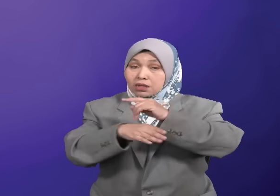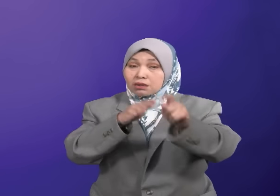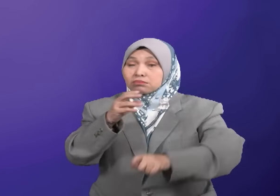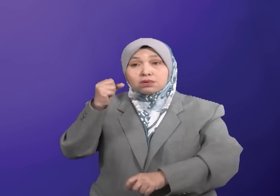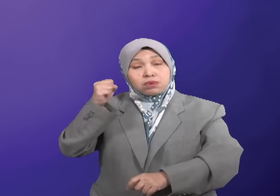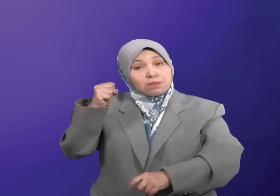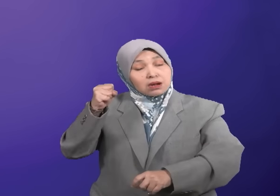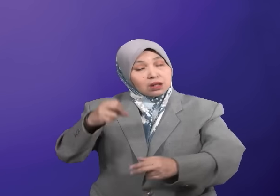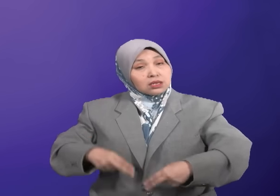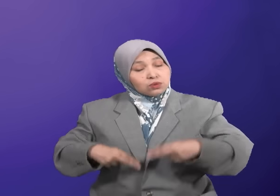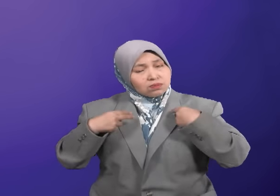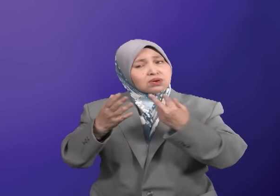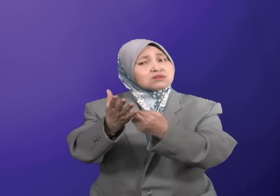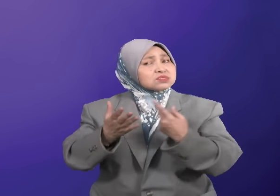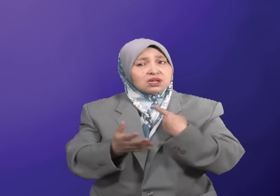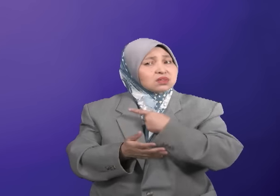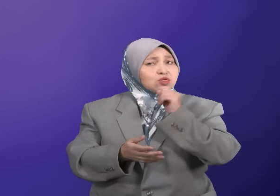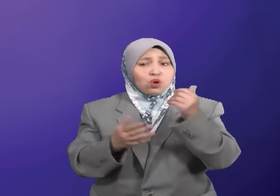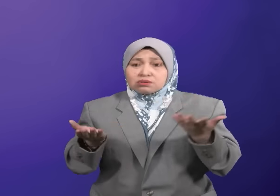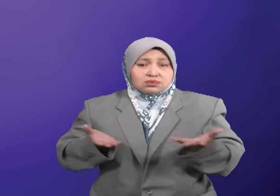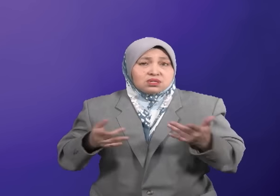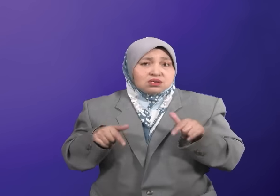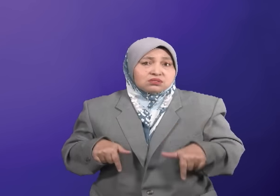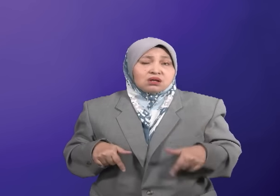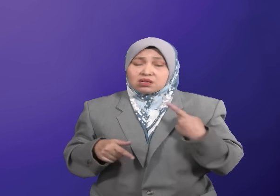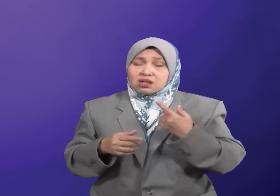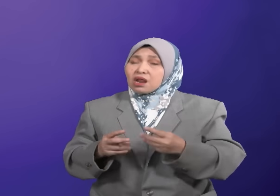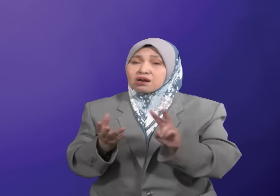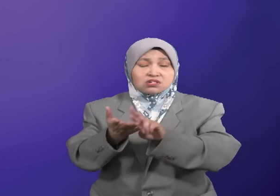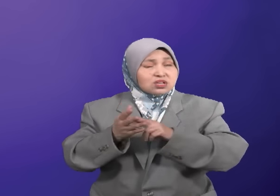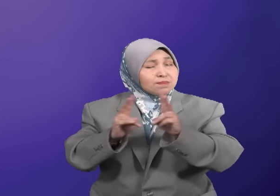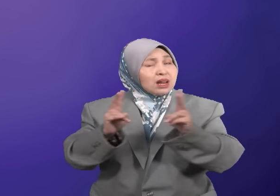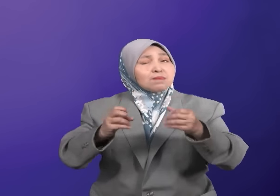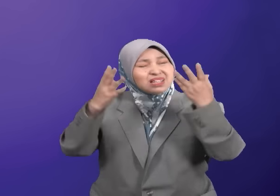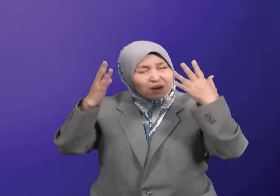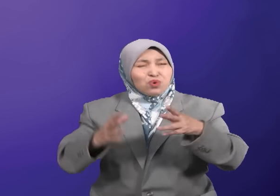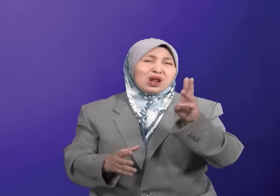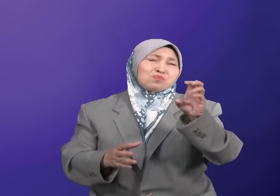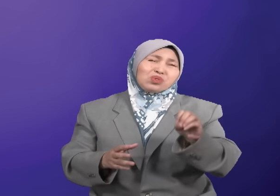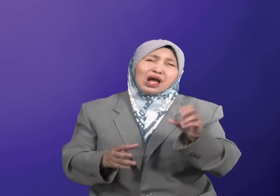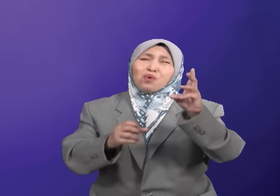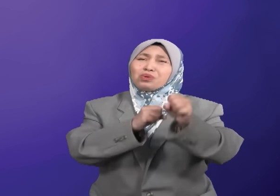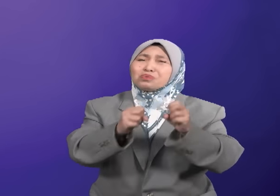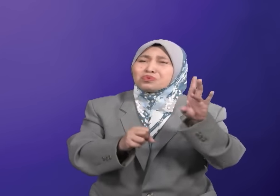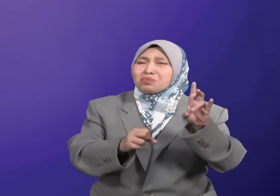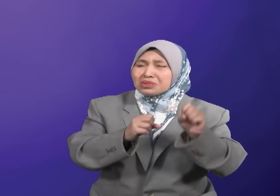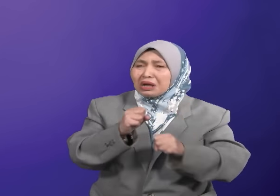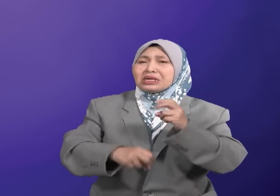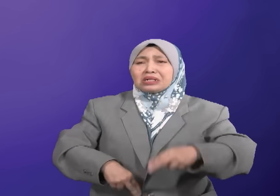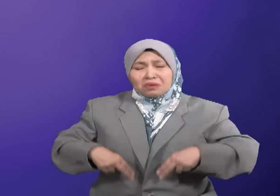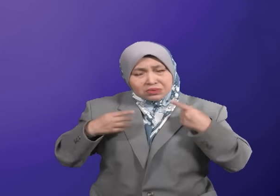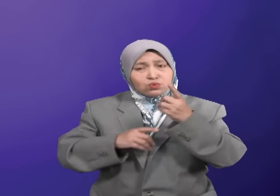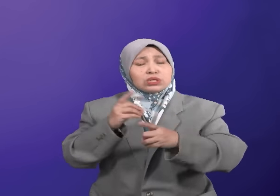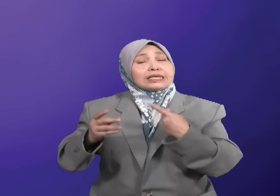kita tahu bahawa rezeki kita bukan sekadar di sini. Kita nak rezeki paling banyak pun 60 tahun, 70 tahun saja hidup di dunia, tapi kita nak rezeki